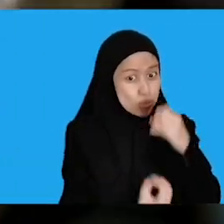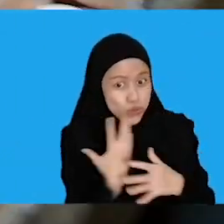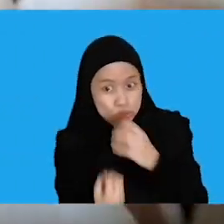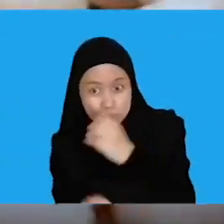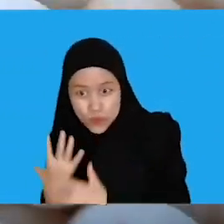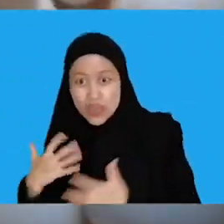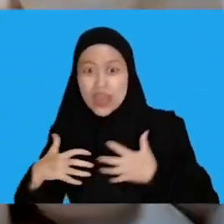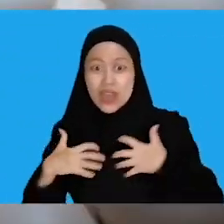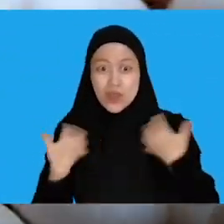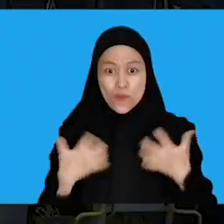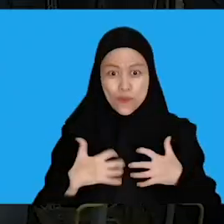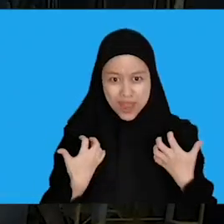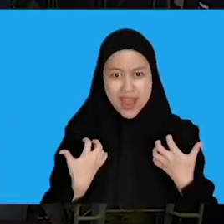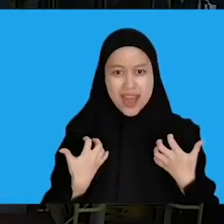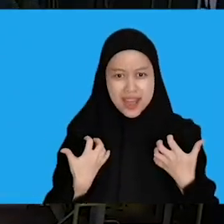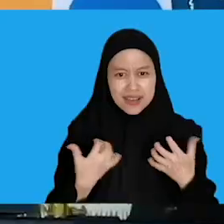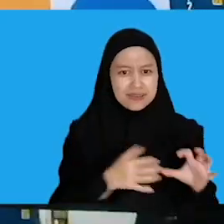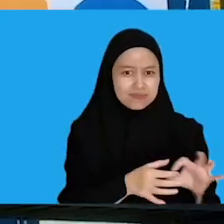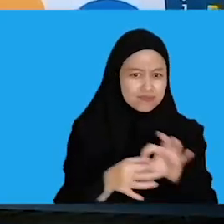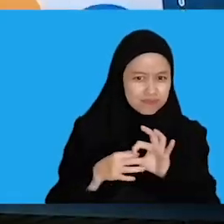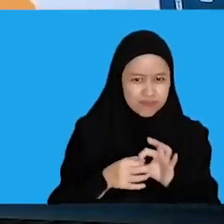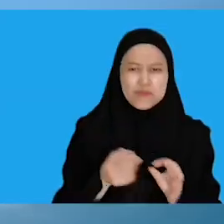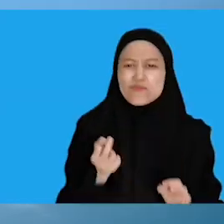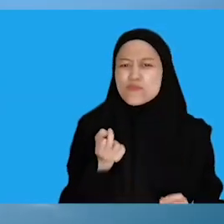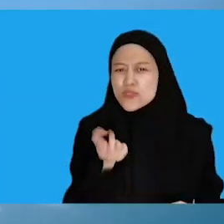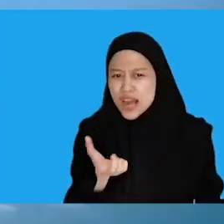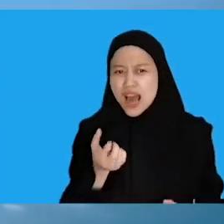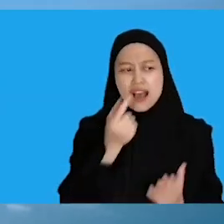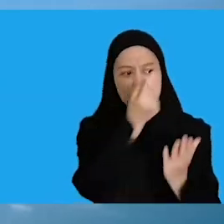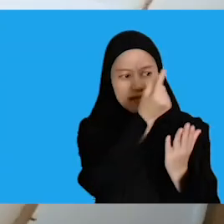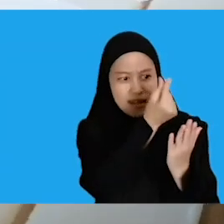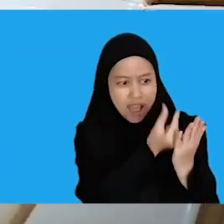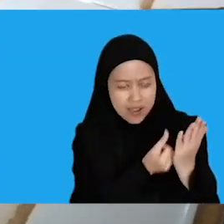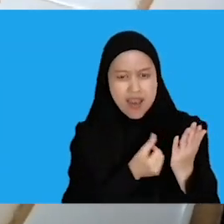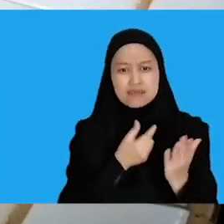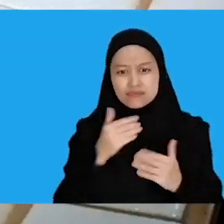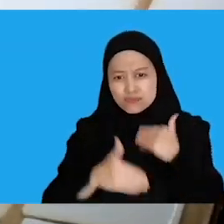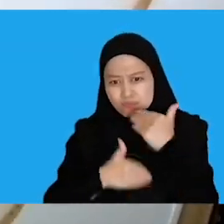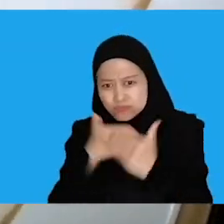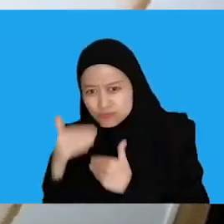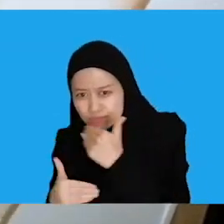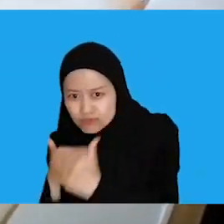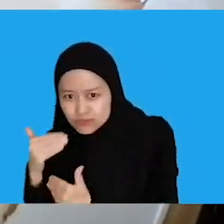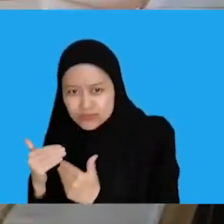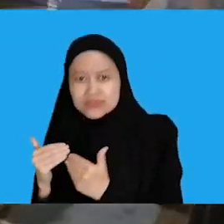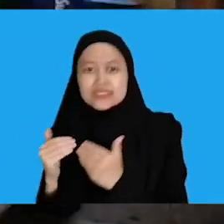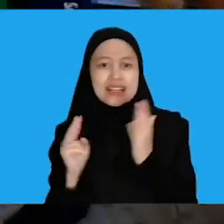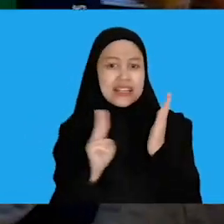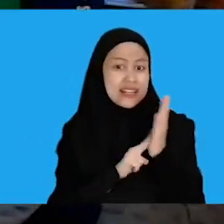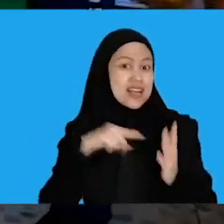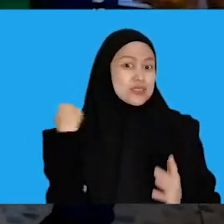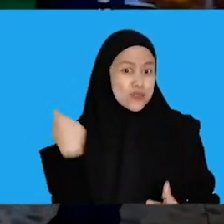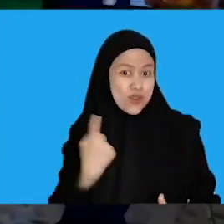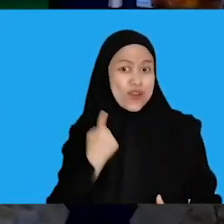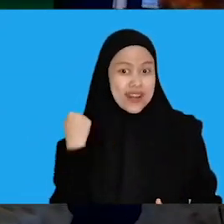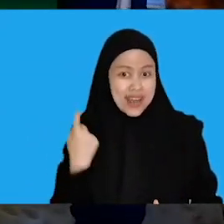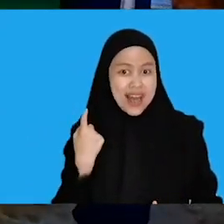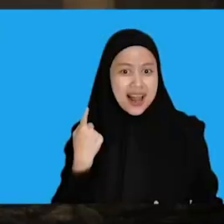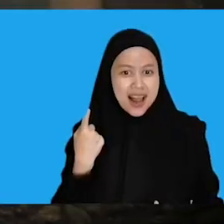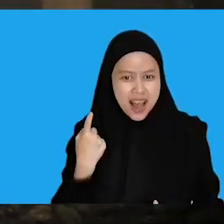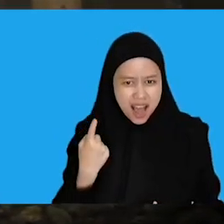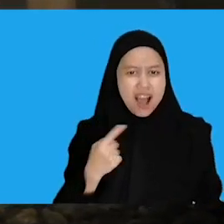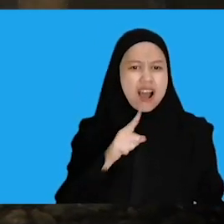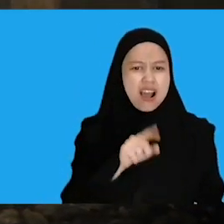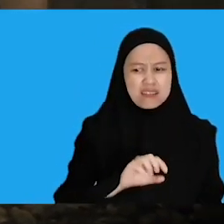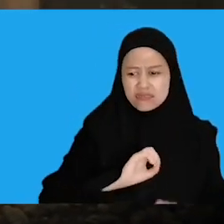saling berkesinambungan, sebagai motor penggerak perekonomian nasional, penopang ketahanan pangan nasional yang bebas produk sampingan